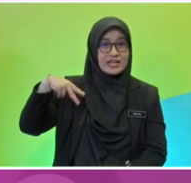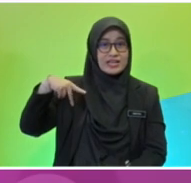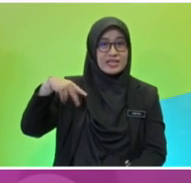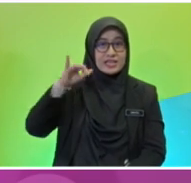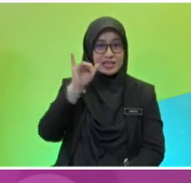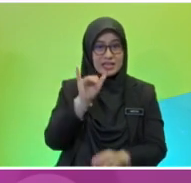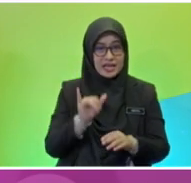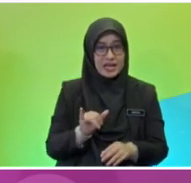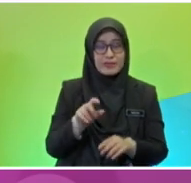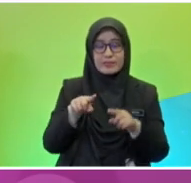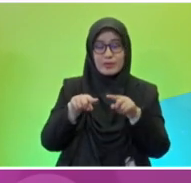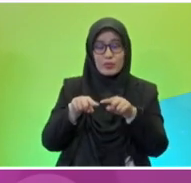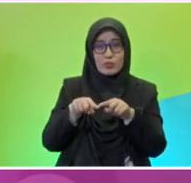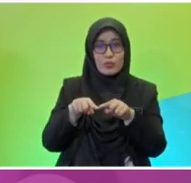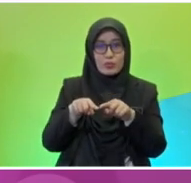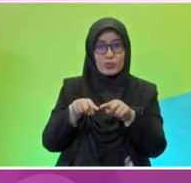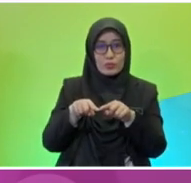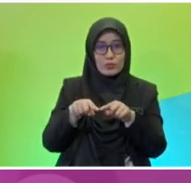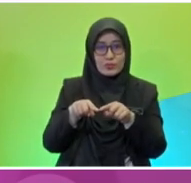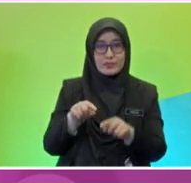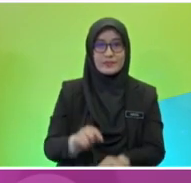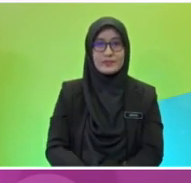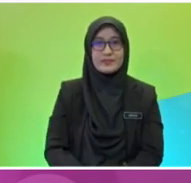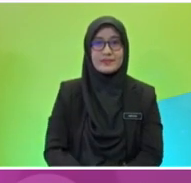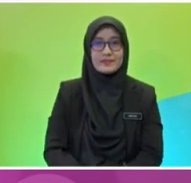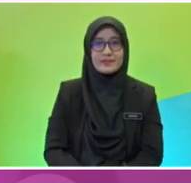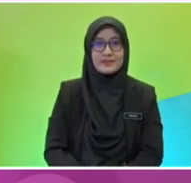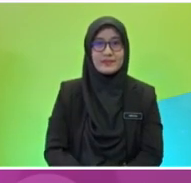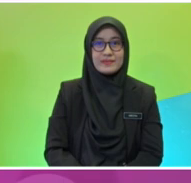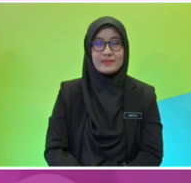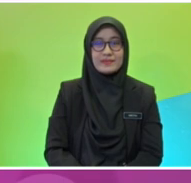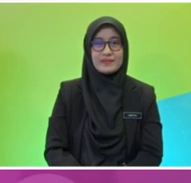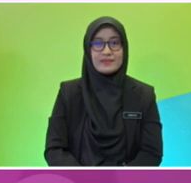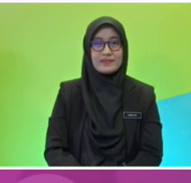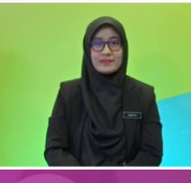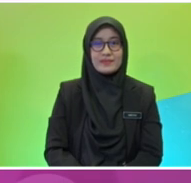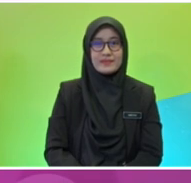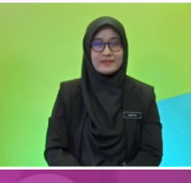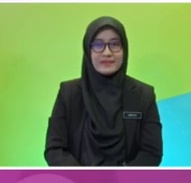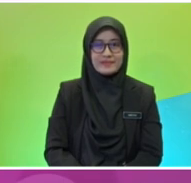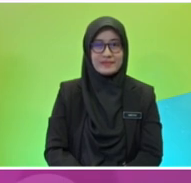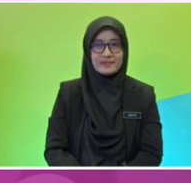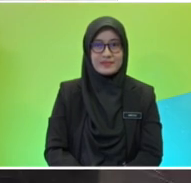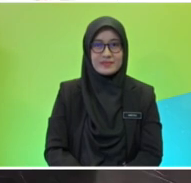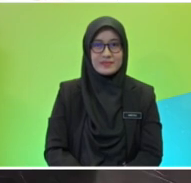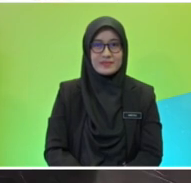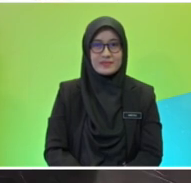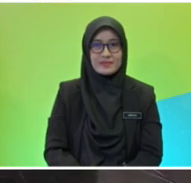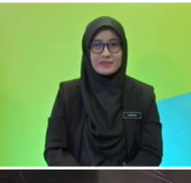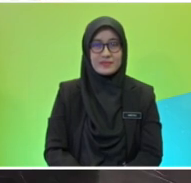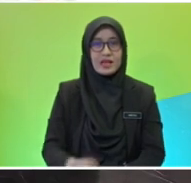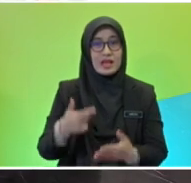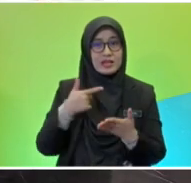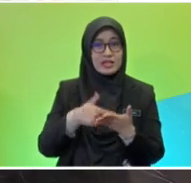ini. Gajah tadi tak berkuku. Yang ini berkuku. Awas, kukunya tajam mengoyak mangsanya. Okey,